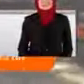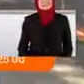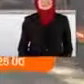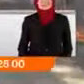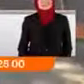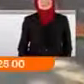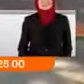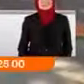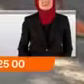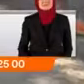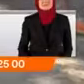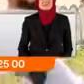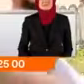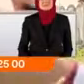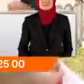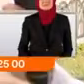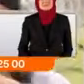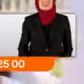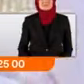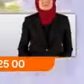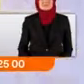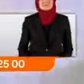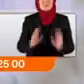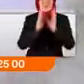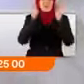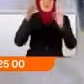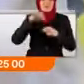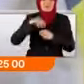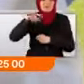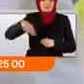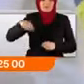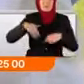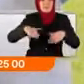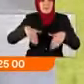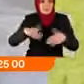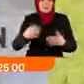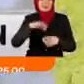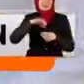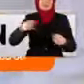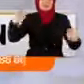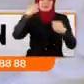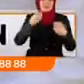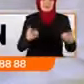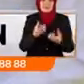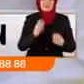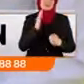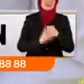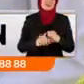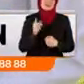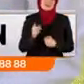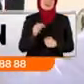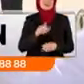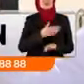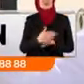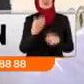kapattık geldik Sıra bunu da buradan başladık ormanlarda mangal ve semaver ateşi ya kılmayacak yasak geldi Çok başarılı bir şey